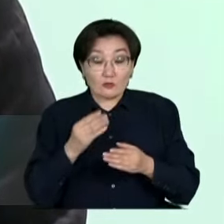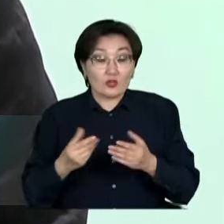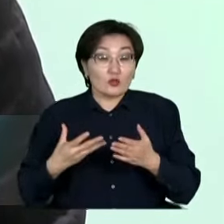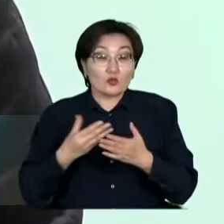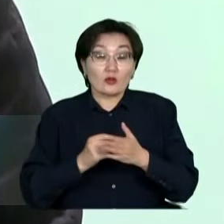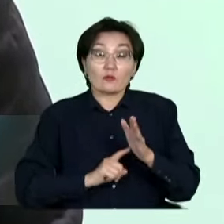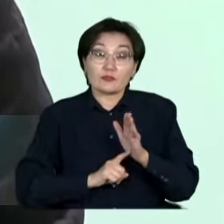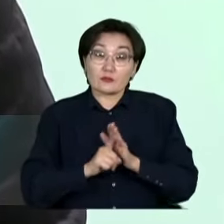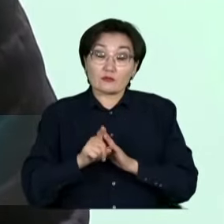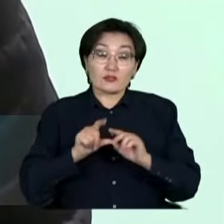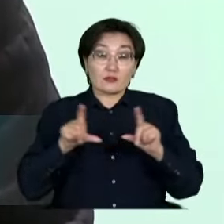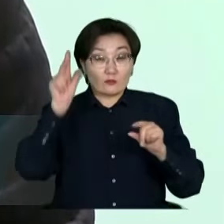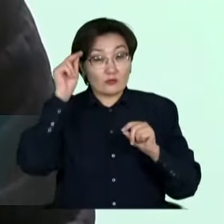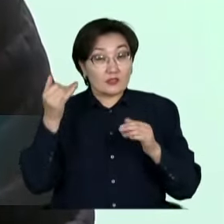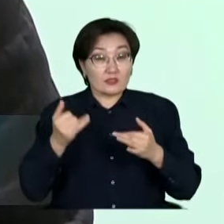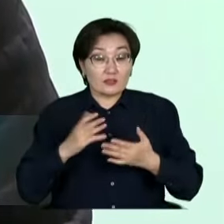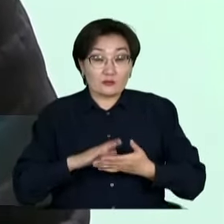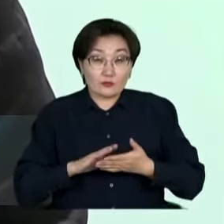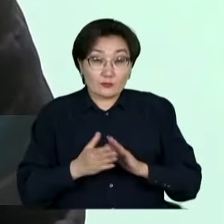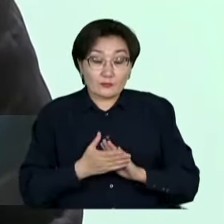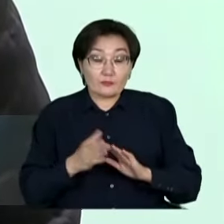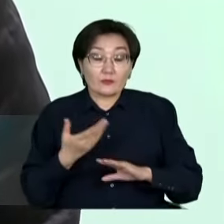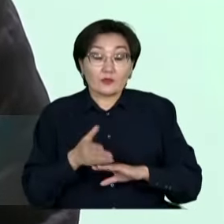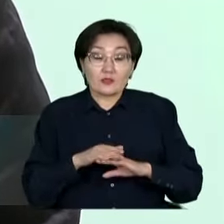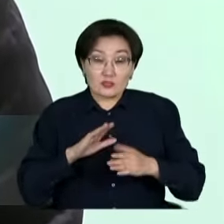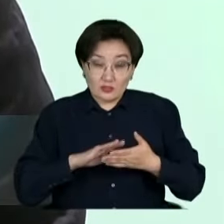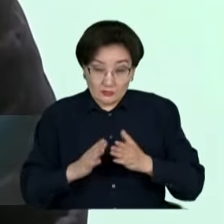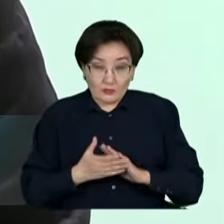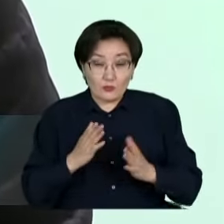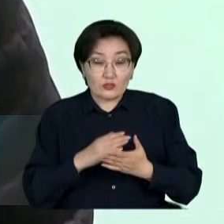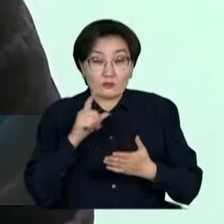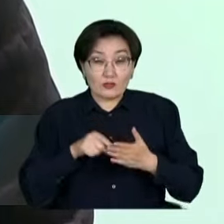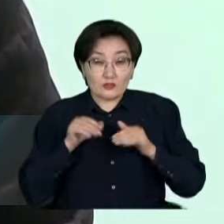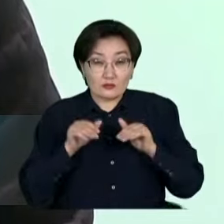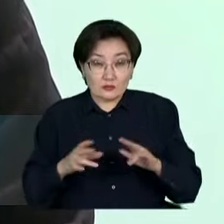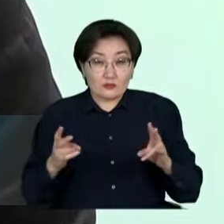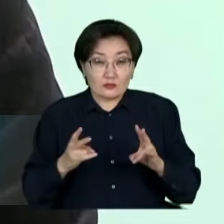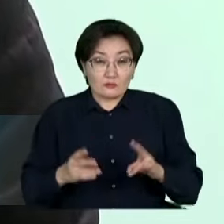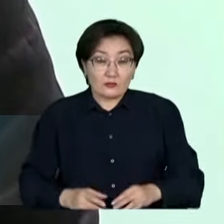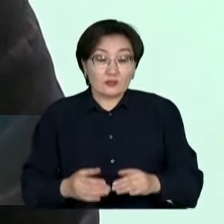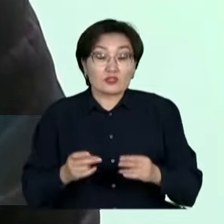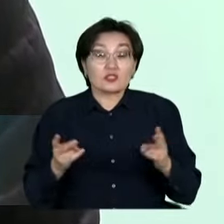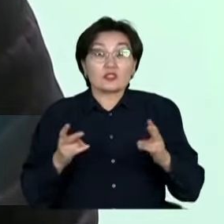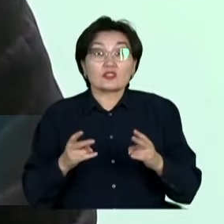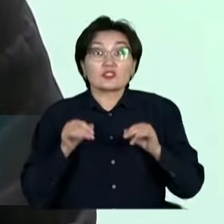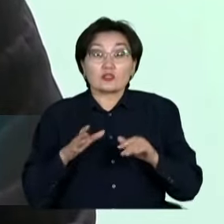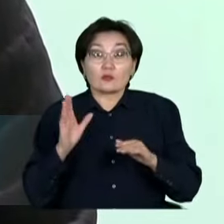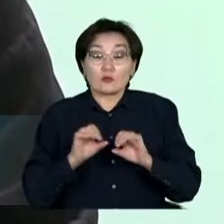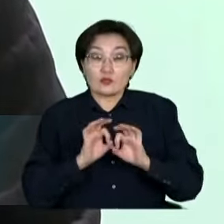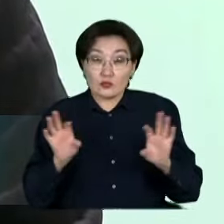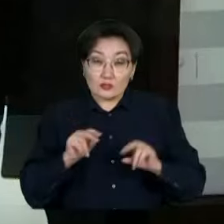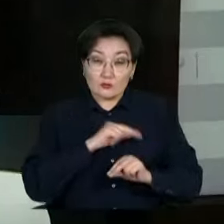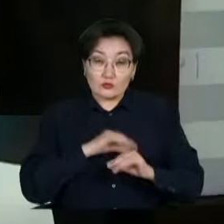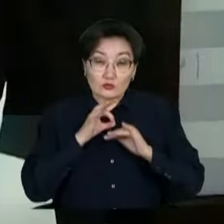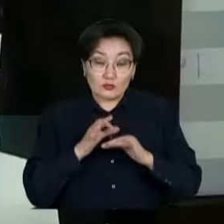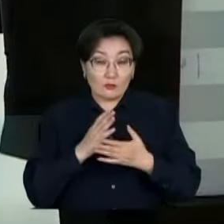жатыр. Мекеменің қазіргі қиын жағдайда тұр, бірақ мәселе шешілу үстінде. Мұғалімдермен түсіндірме жұмыстары жүргізіліп